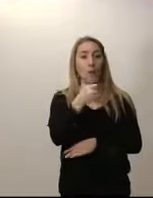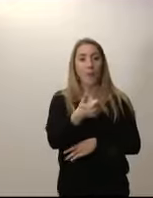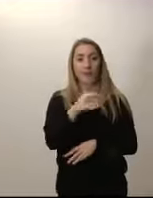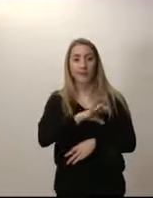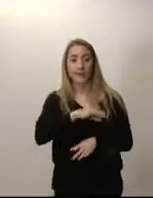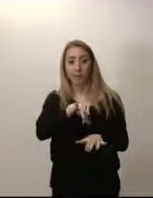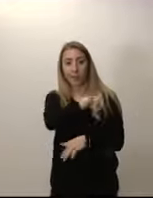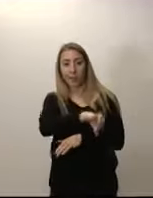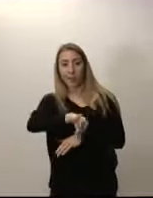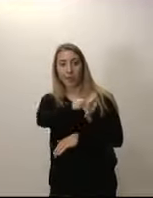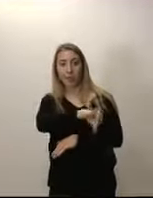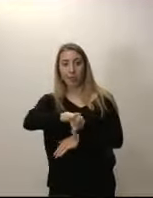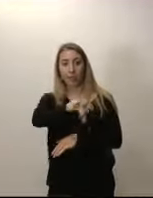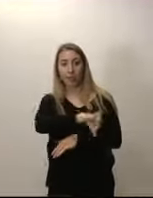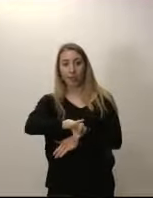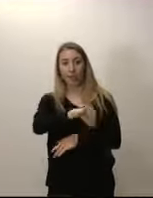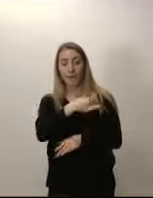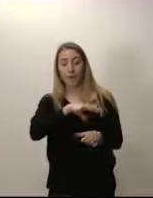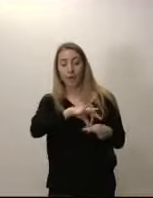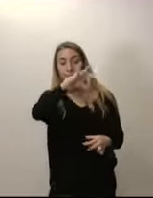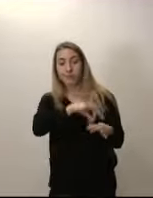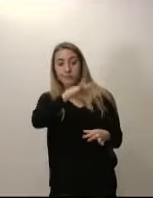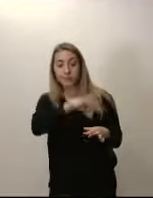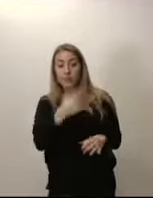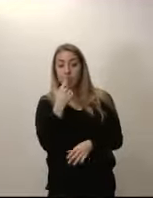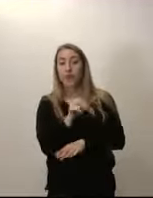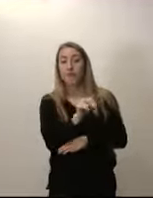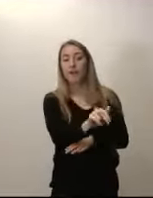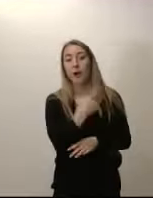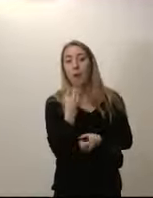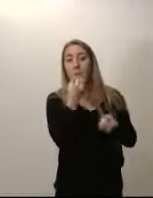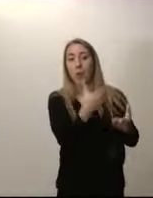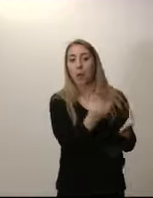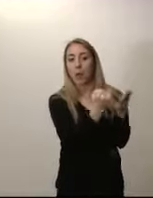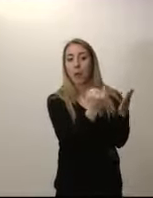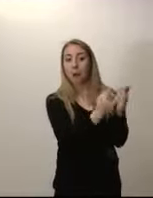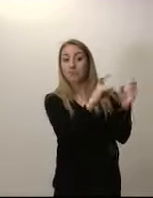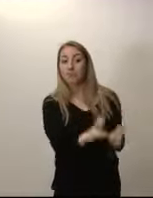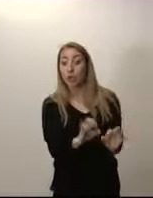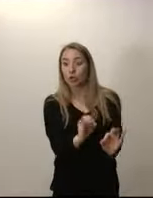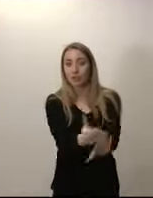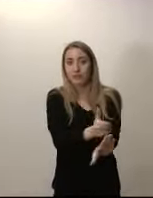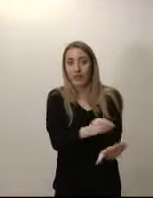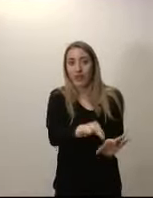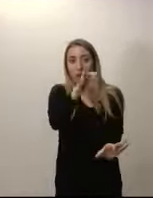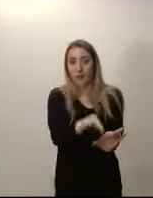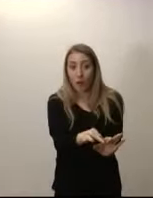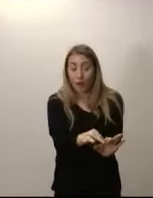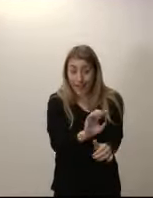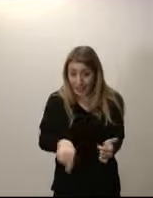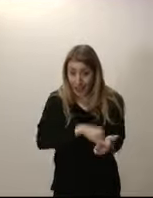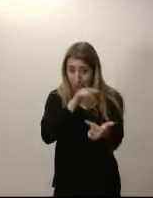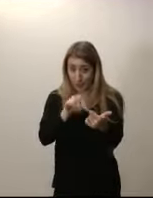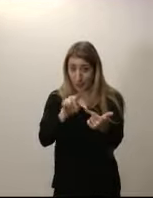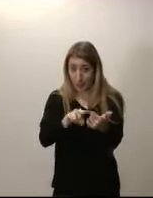manipulation à un but électoraliste, vous apprêtez à baisser les impôts juste avant les élections. Et deuxièmement, vous reconnaissez qu'en réalité, il y aurait